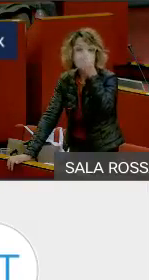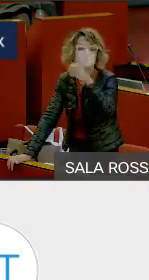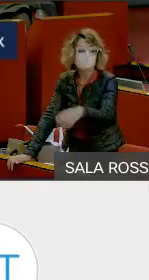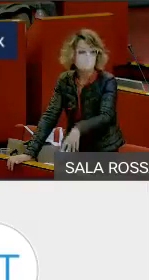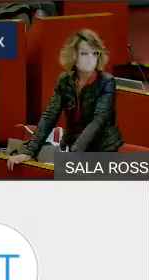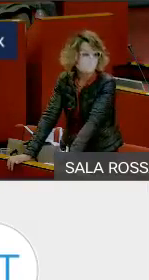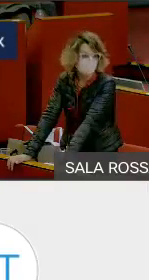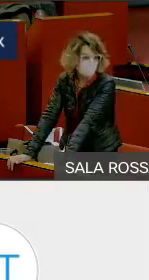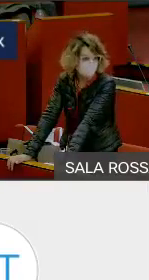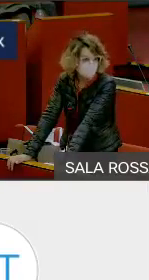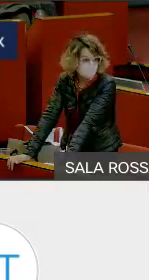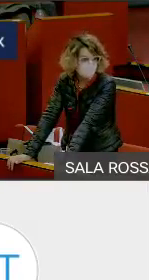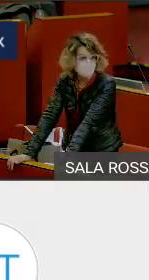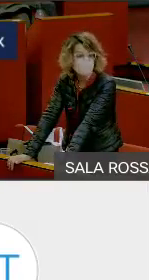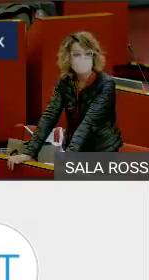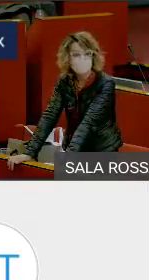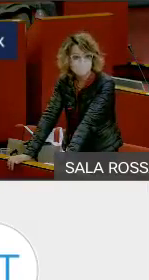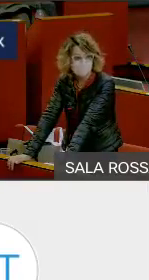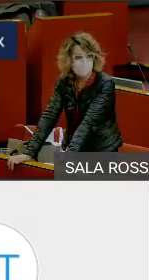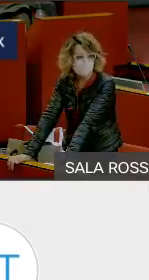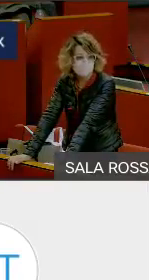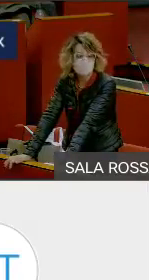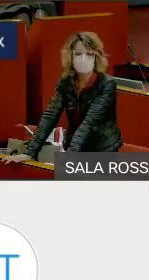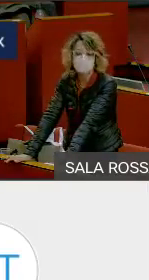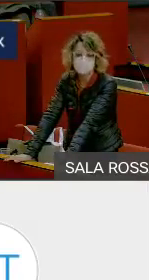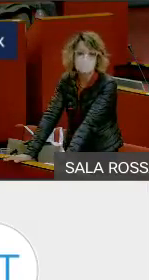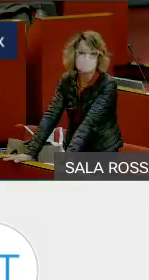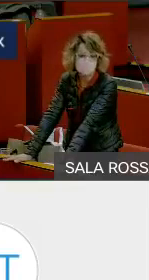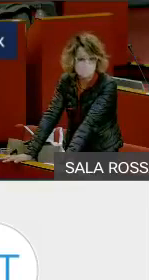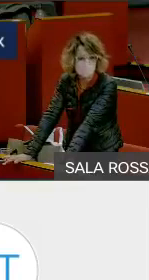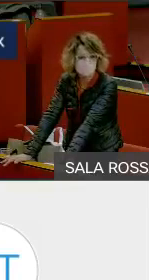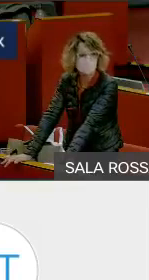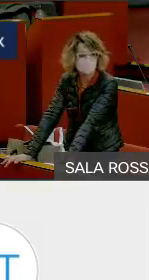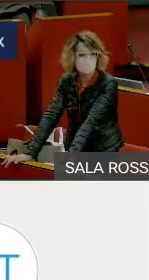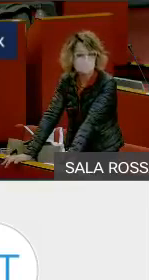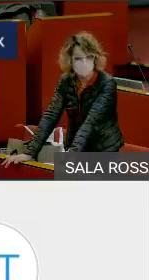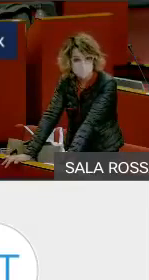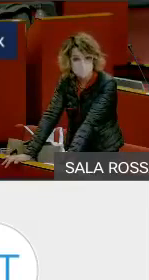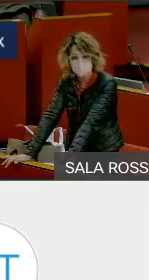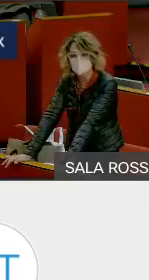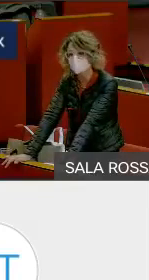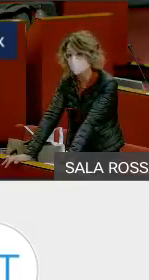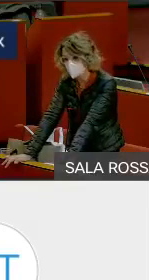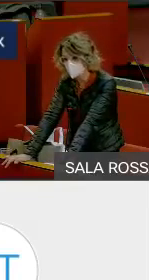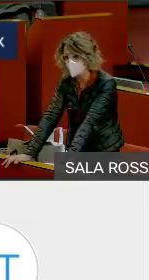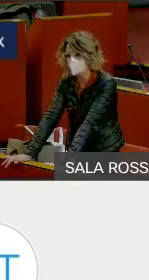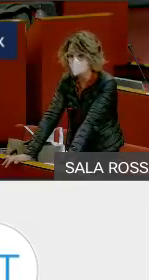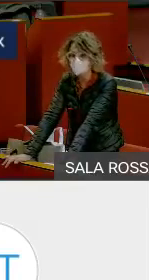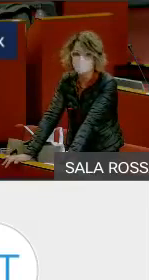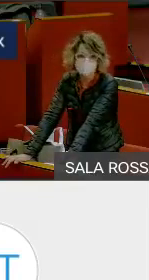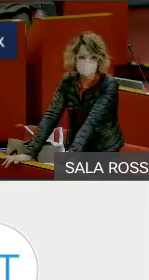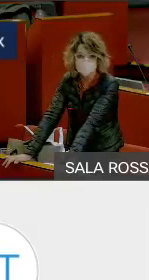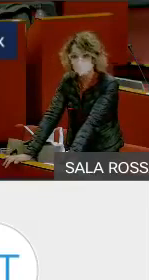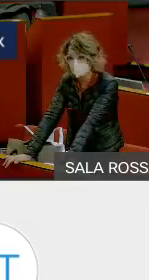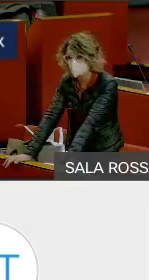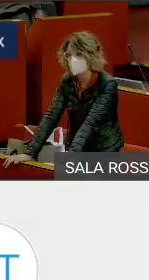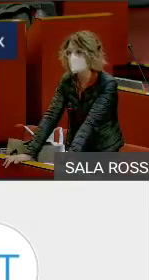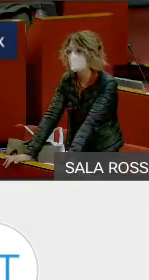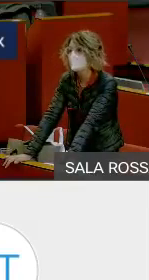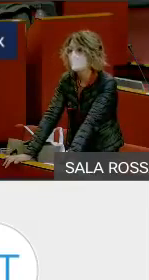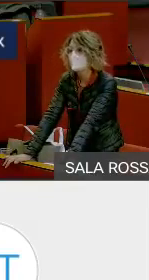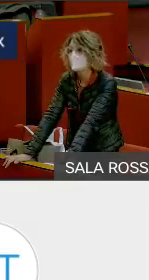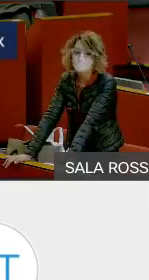noi però in tutte le commissioni lo abbiamo detto abbiamo di tokyo perché ci stiamo accorgendo che questa operazione voi state facendo la facendo varianti su varianti